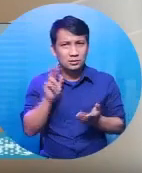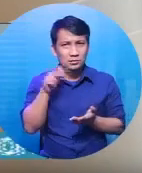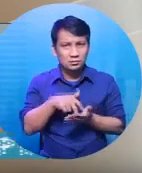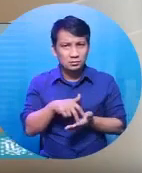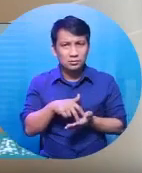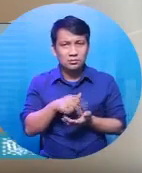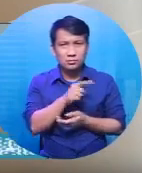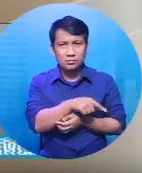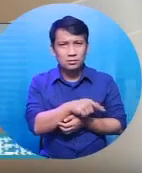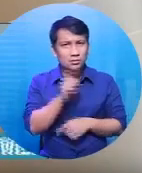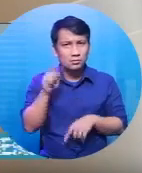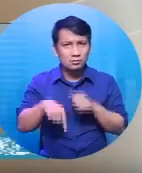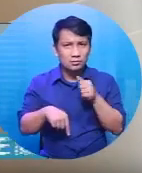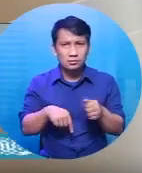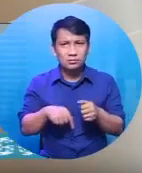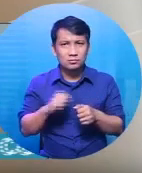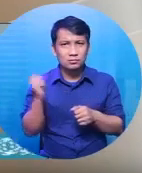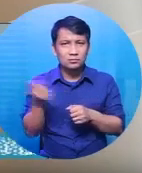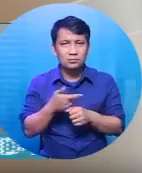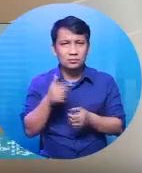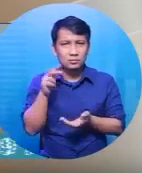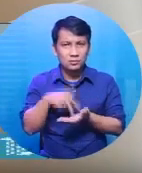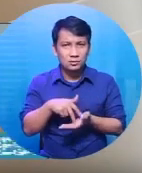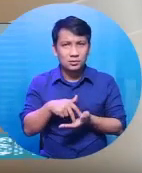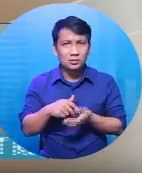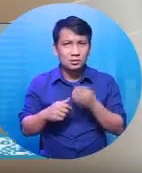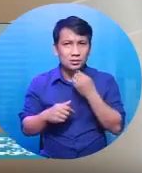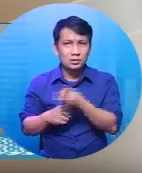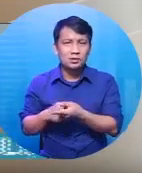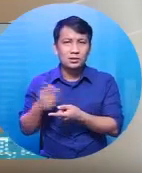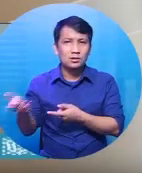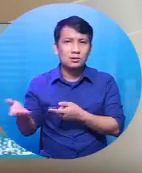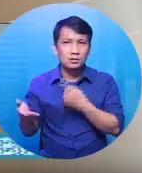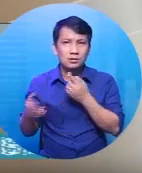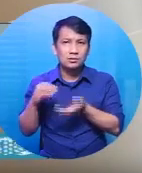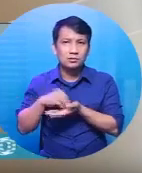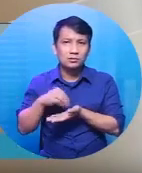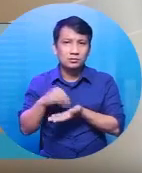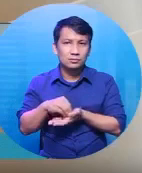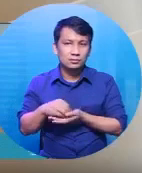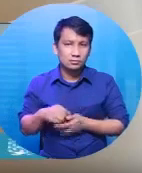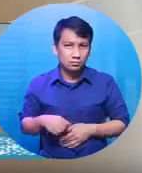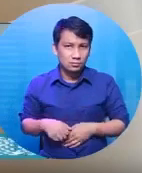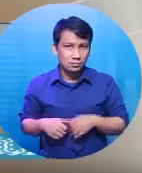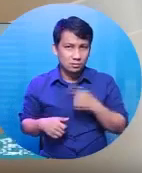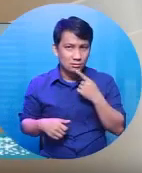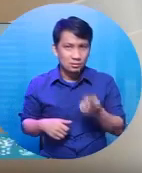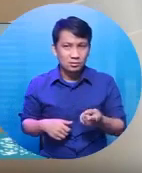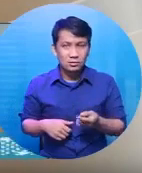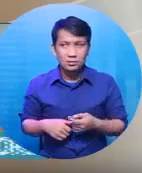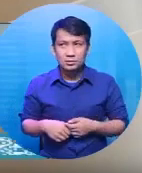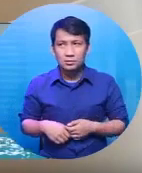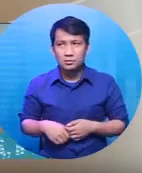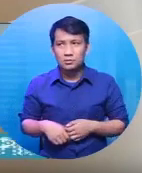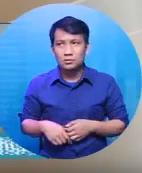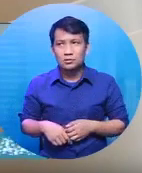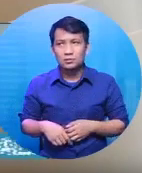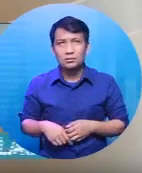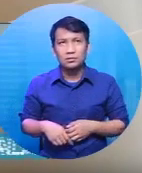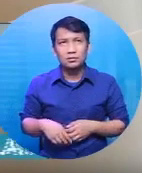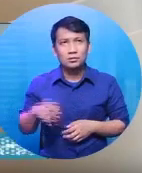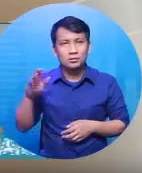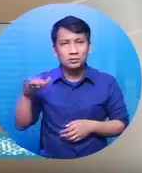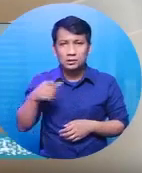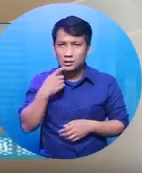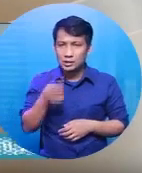3,000, hindi po yung buong 3,000. At saka, sir, sinabi ko po yun, inutang ko po yun, sir. At saka po, sir, wala Nay, po sa Nay, hindi mo naintindihan. Nay,